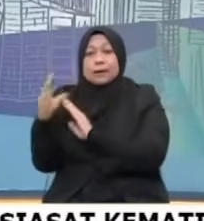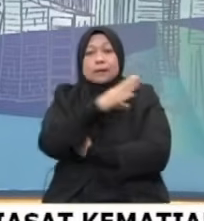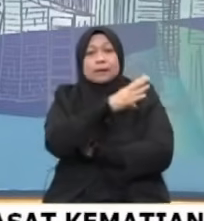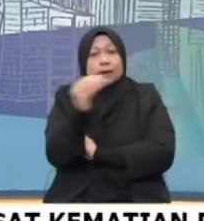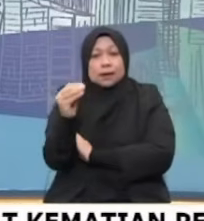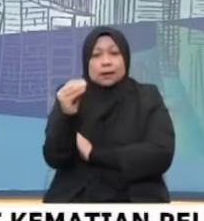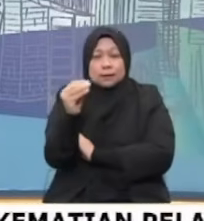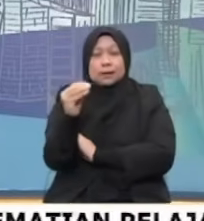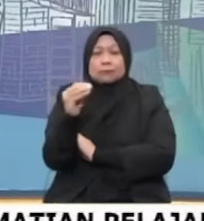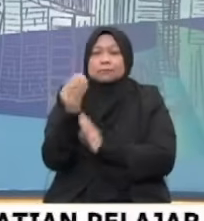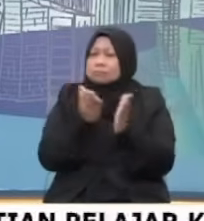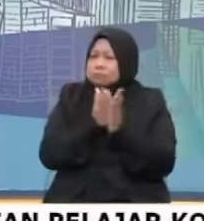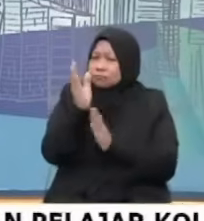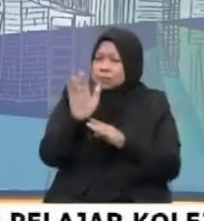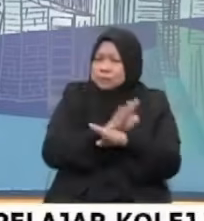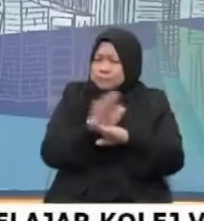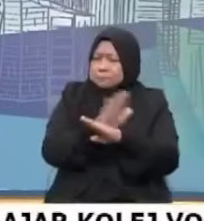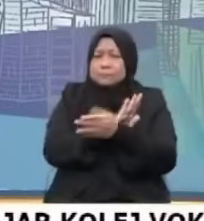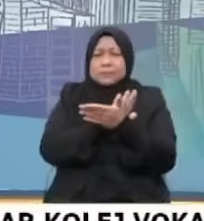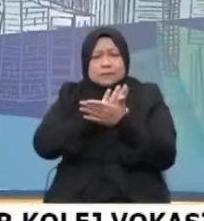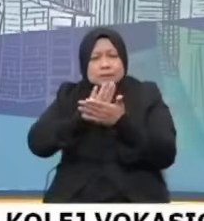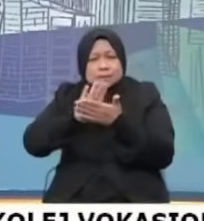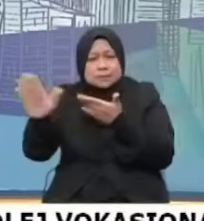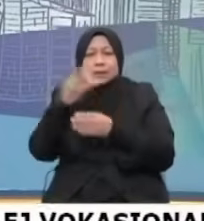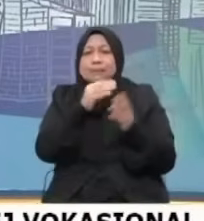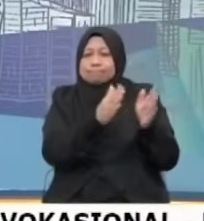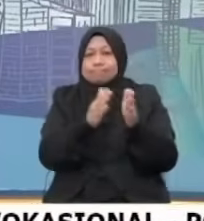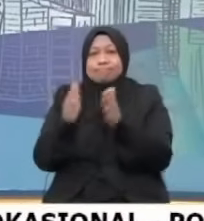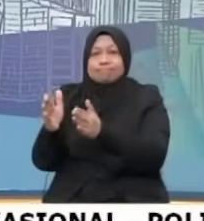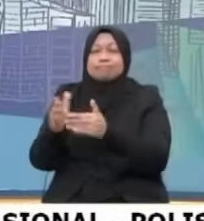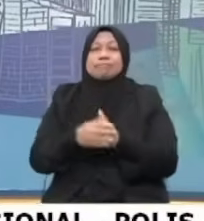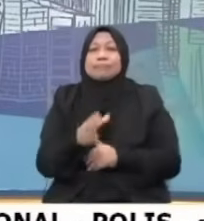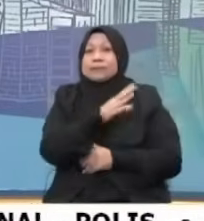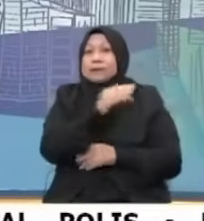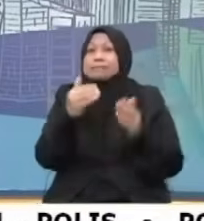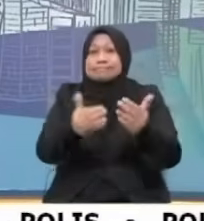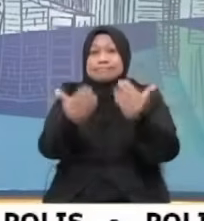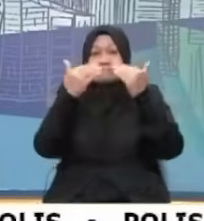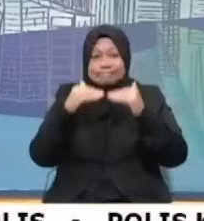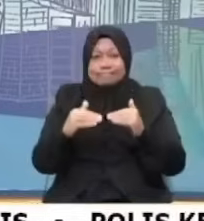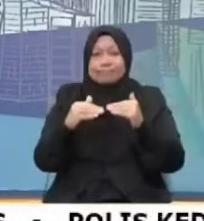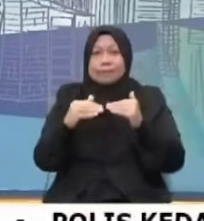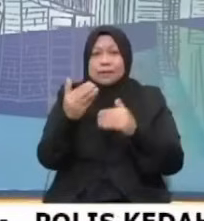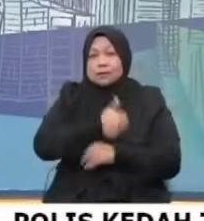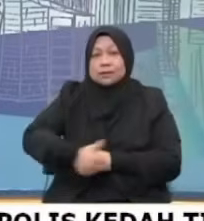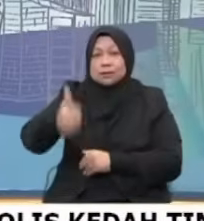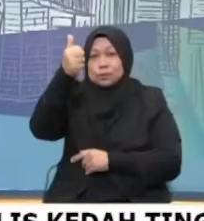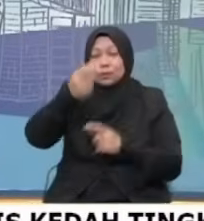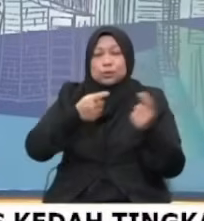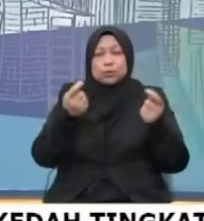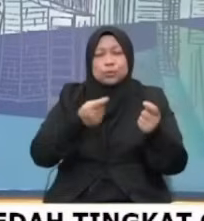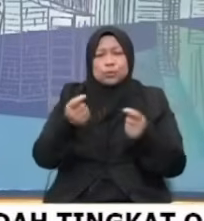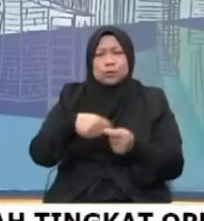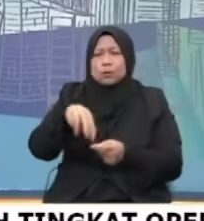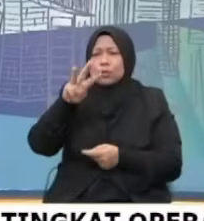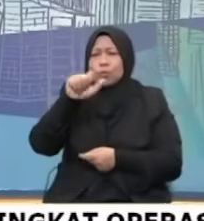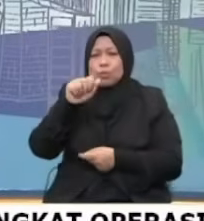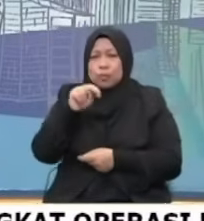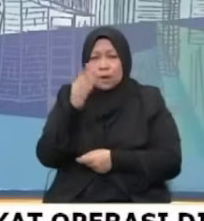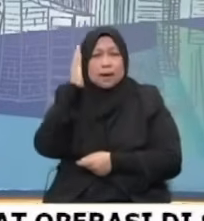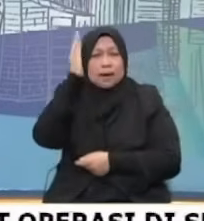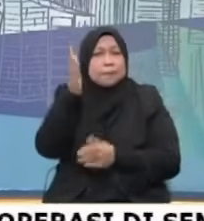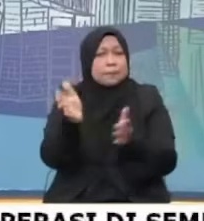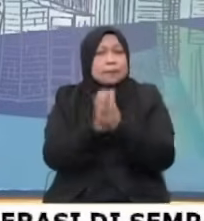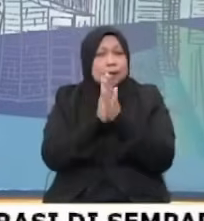kawasan komersial kekal bersih dan teratur dan seterusnya Senator Tuan rodrik wong seulit